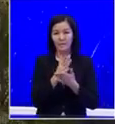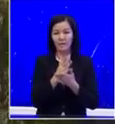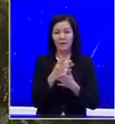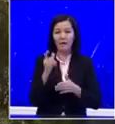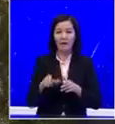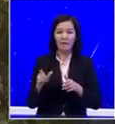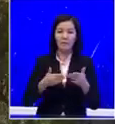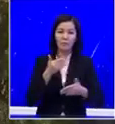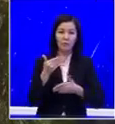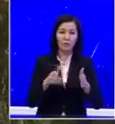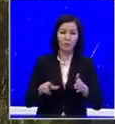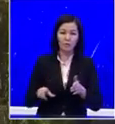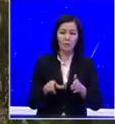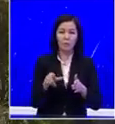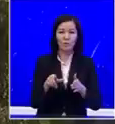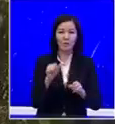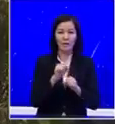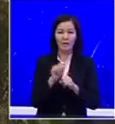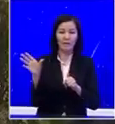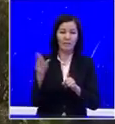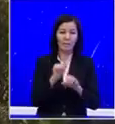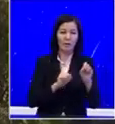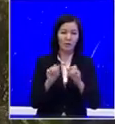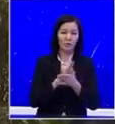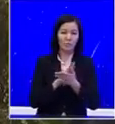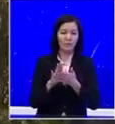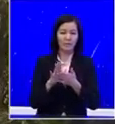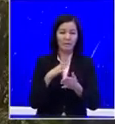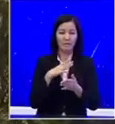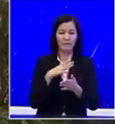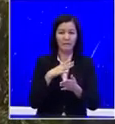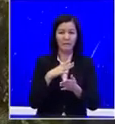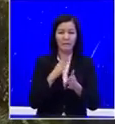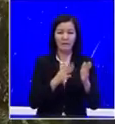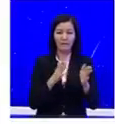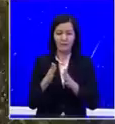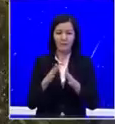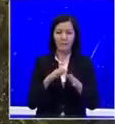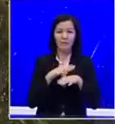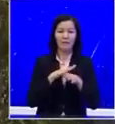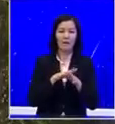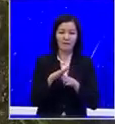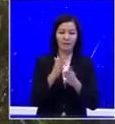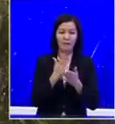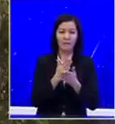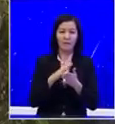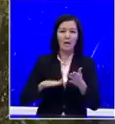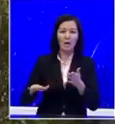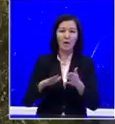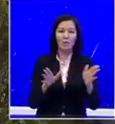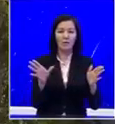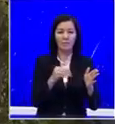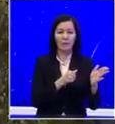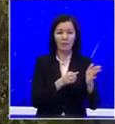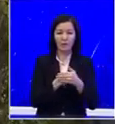жүретін тротуар және аялдамаларын бәрін дезинфекциясын жасап, уже шетінен бәрін бітіріп атырамыз. Аулалардың бәрі жабылған, ол